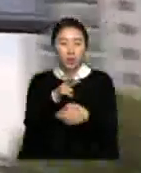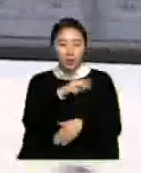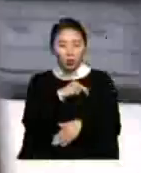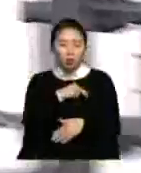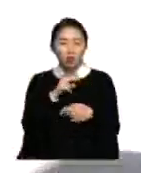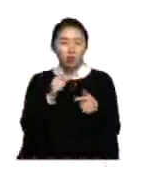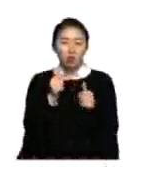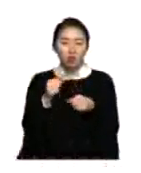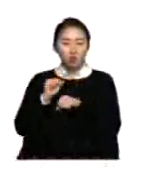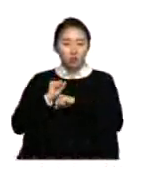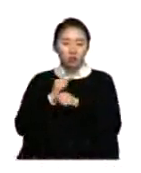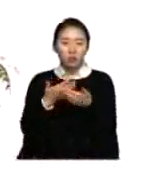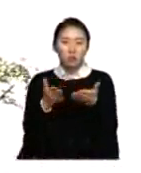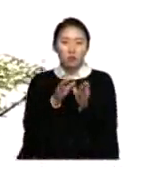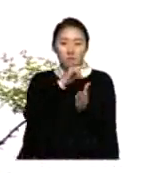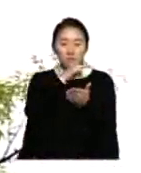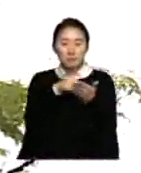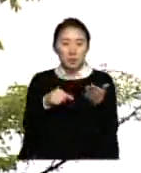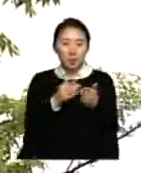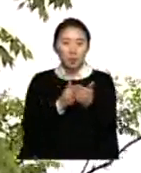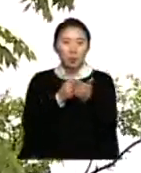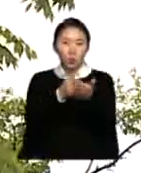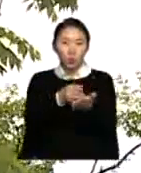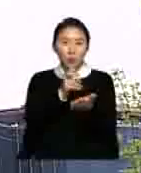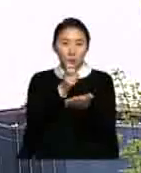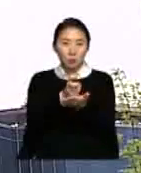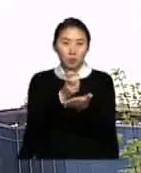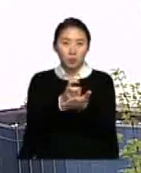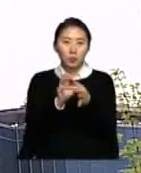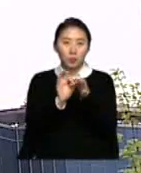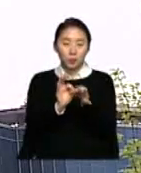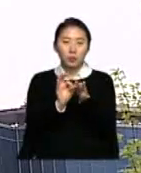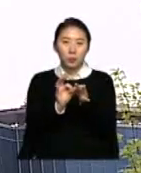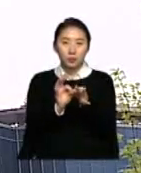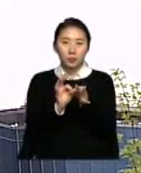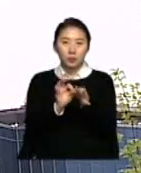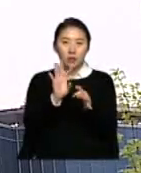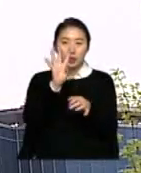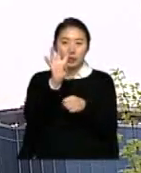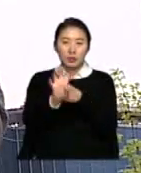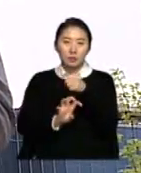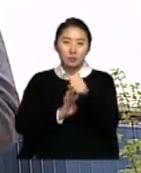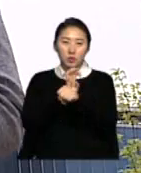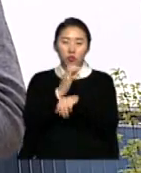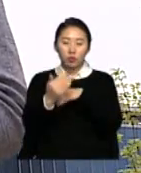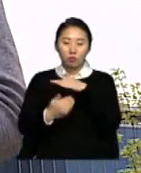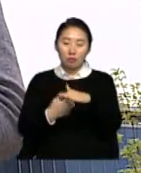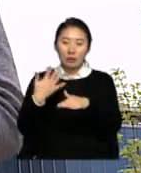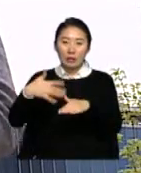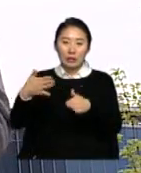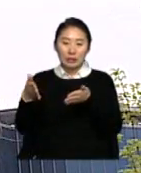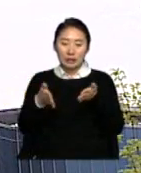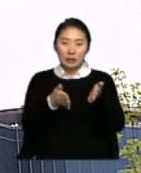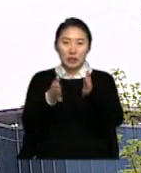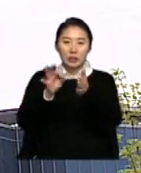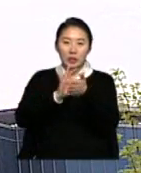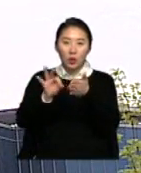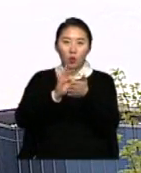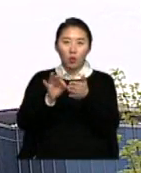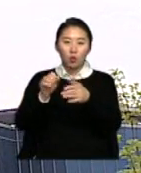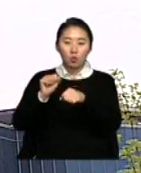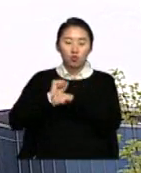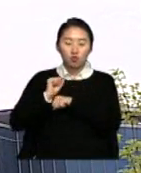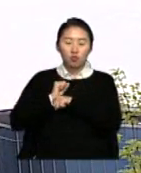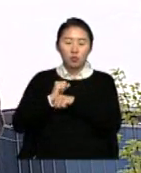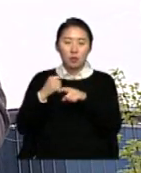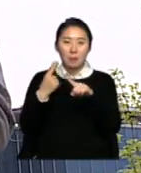중인 군사기지 피해 지원법 통과 여부가 관건입니다. 그리고 40년 전 비행 항로를 아직도 사용하고 있는 공군 측에 비행